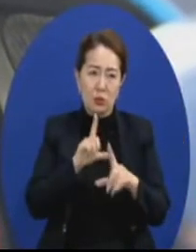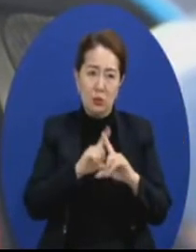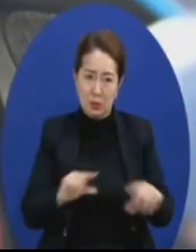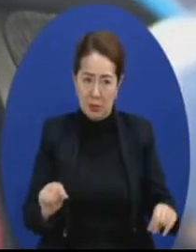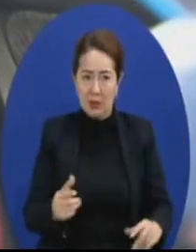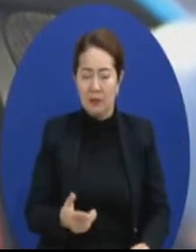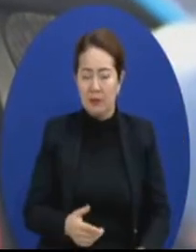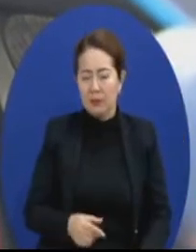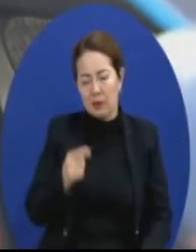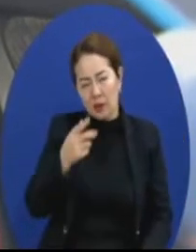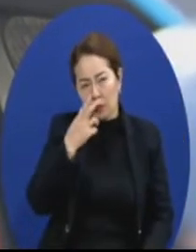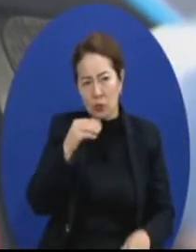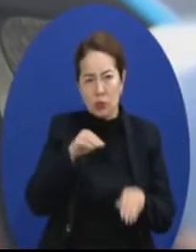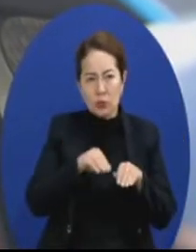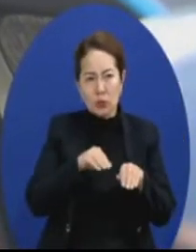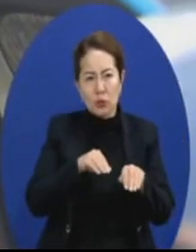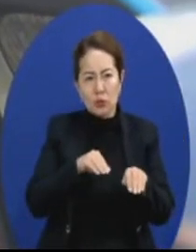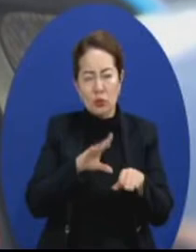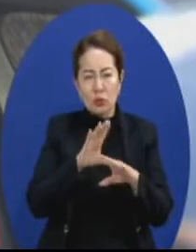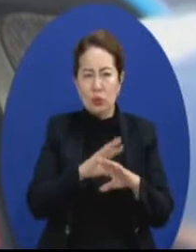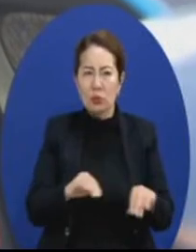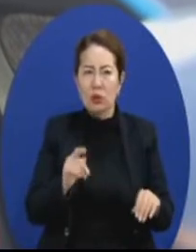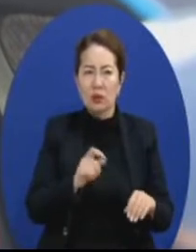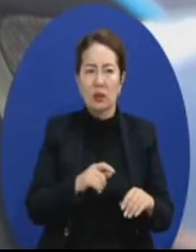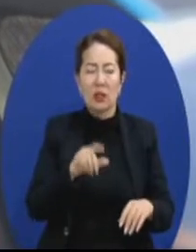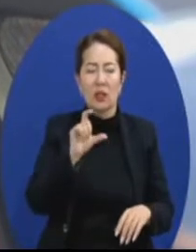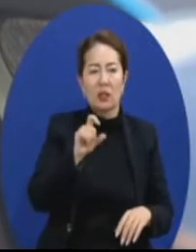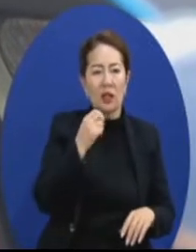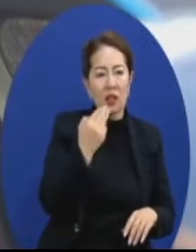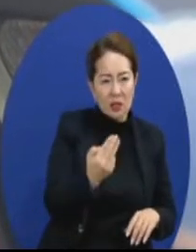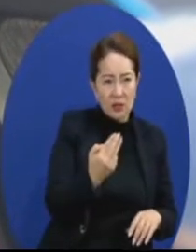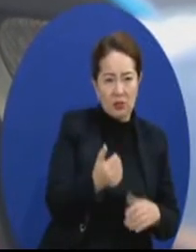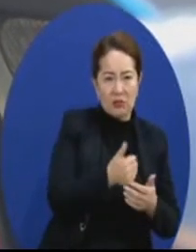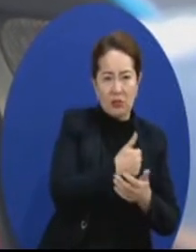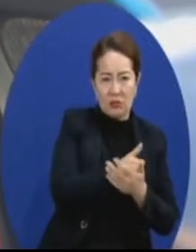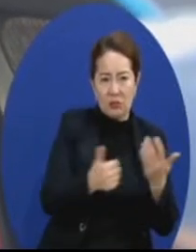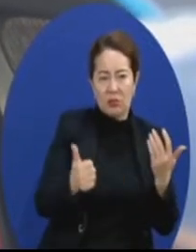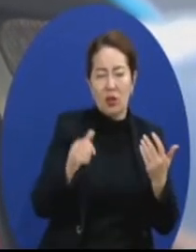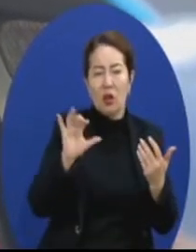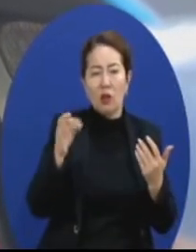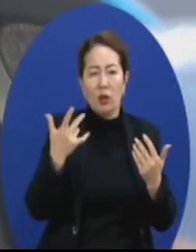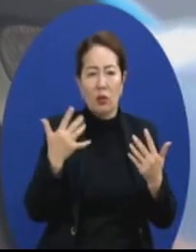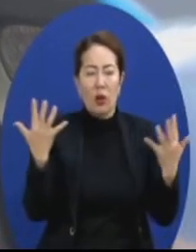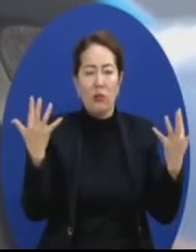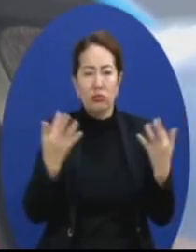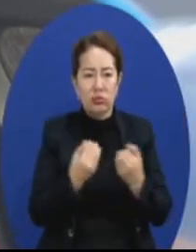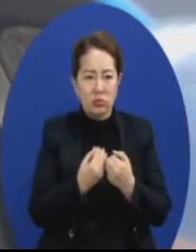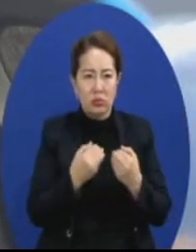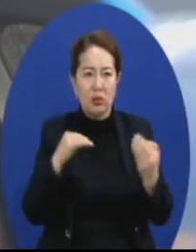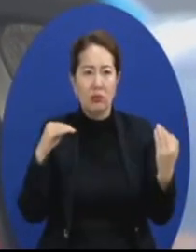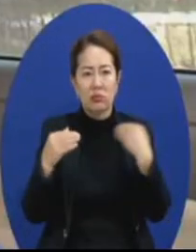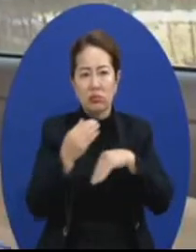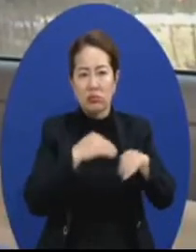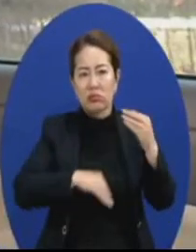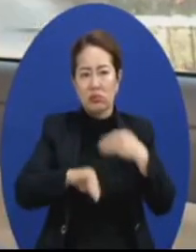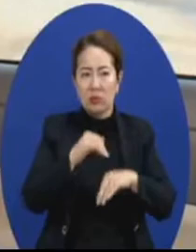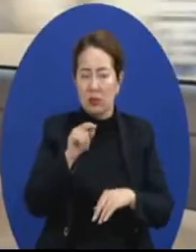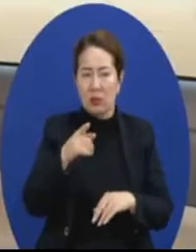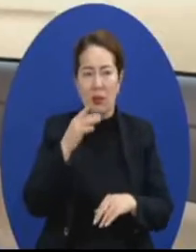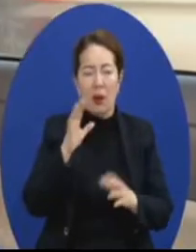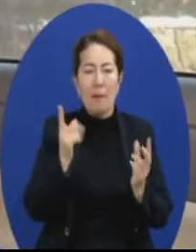бол одоо энийг зүгээр энэ төвжрэлийг бартал бол өстой нөө тэг сондгоогоор явуулж байвал нэг тэг шиг төвжрэл барсан тариас наан